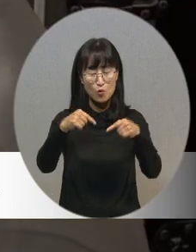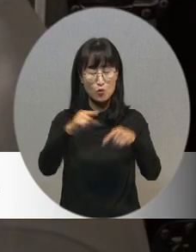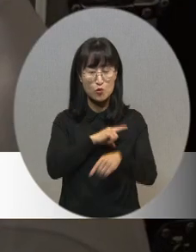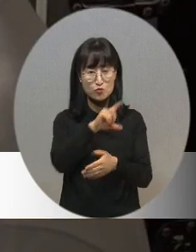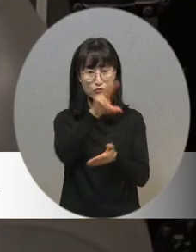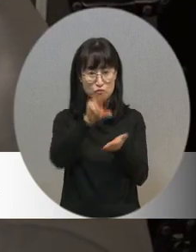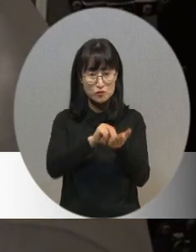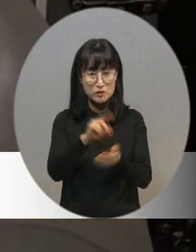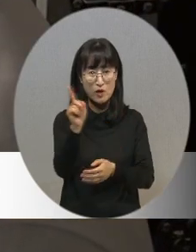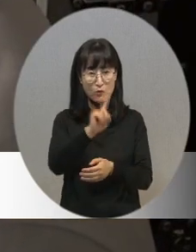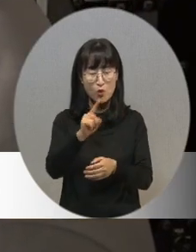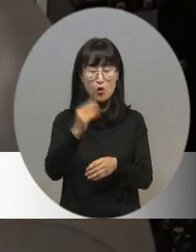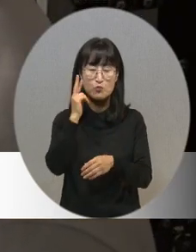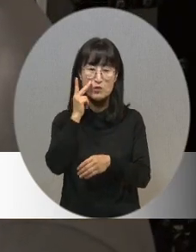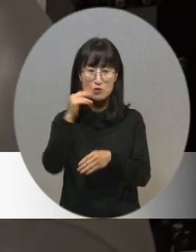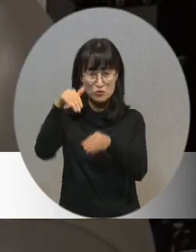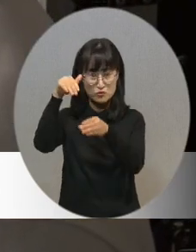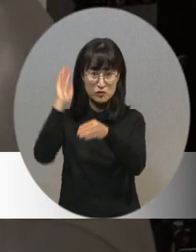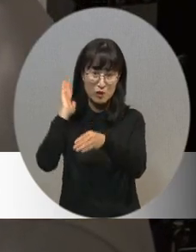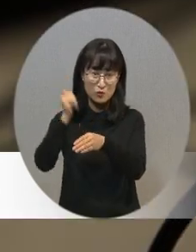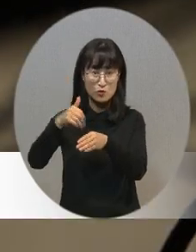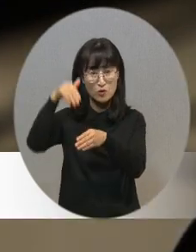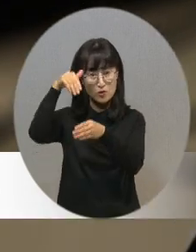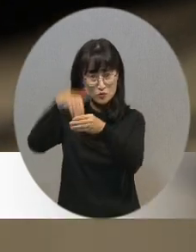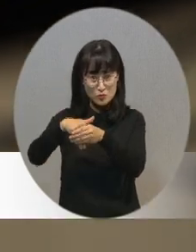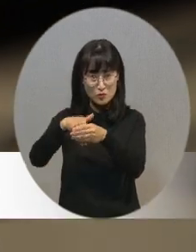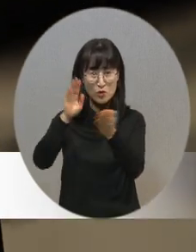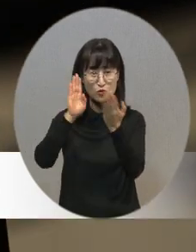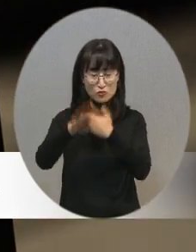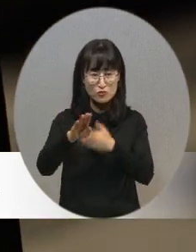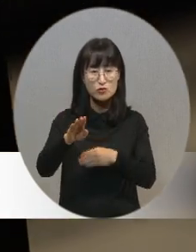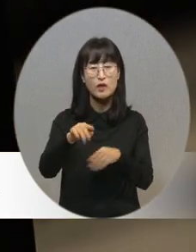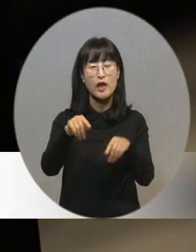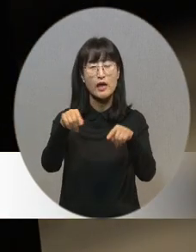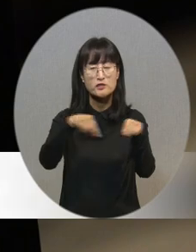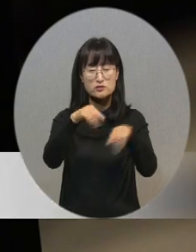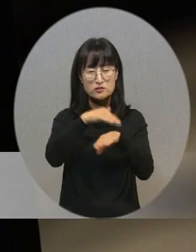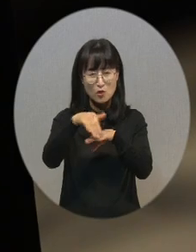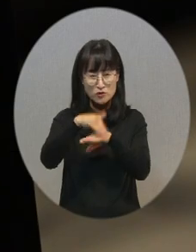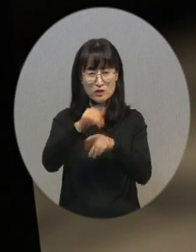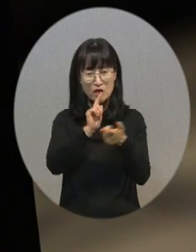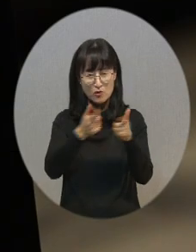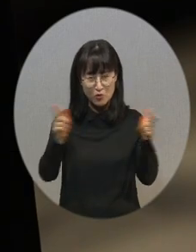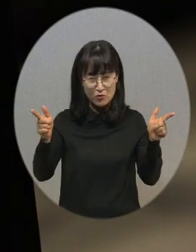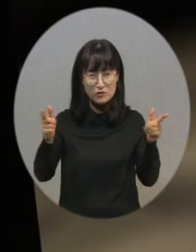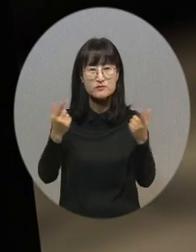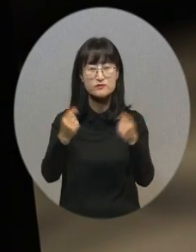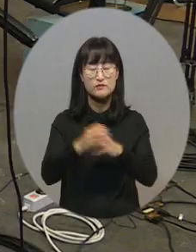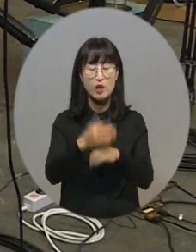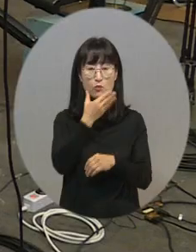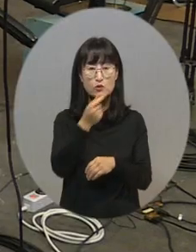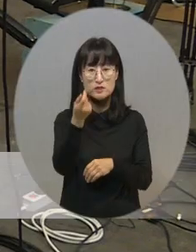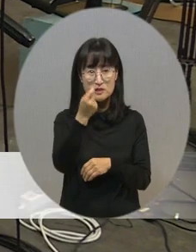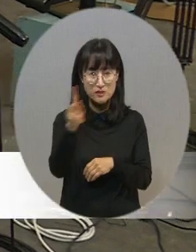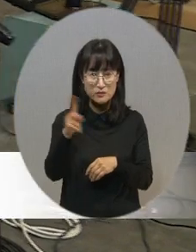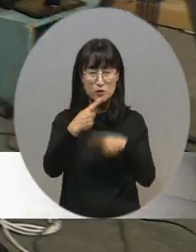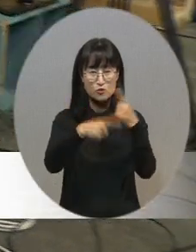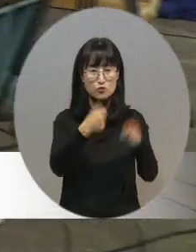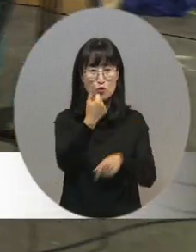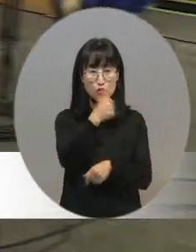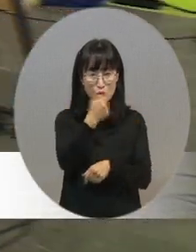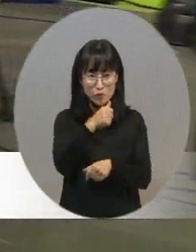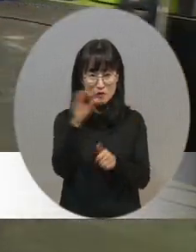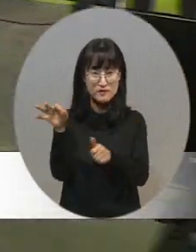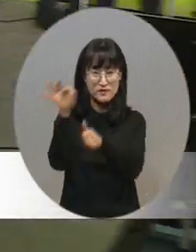우리나라 경제정책, 청년연장과 청년고용일자리 문제와 해법이었고, 복지TV는 수어 통역사를